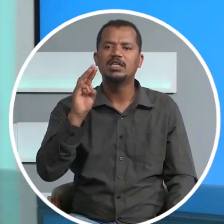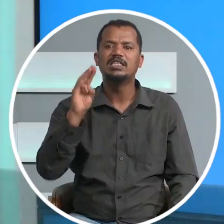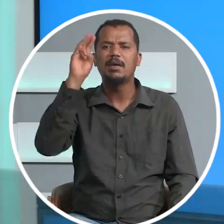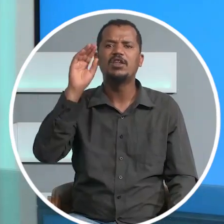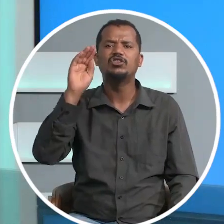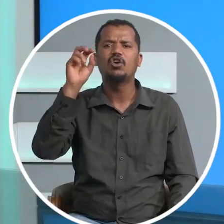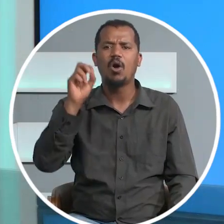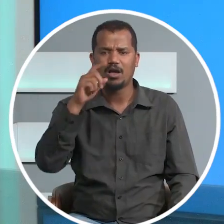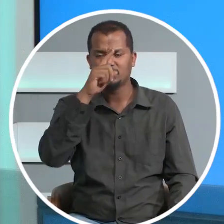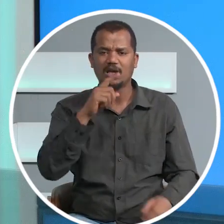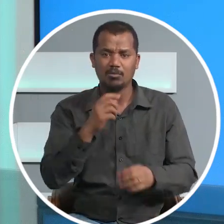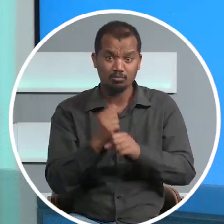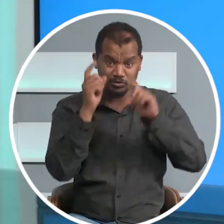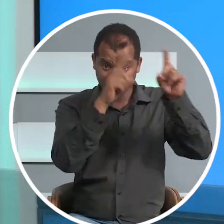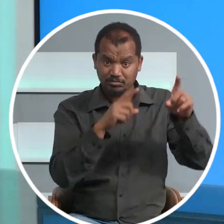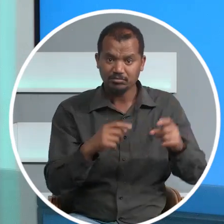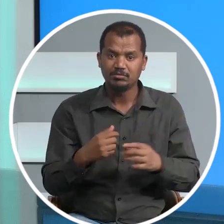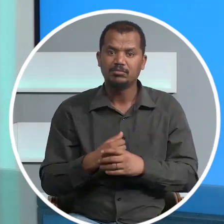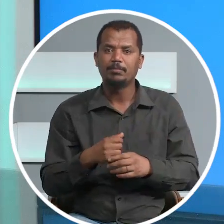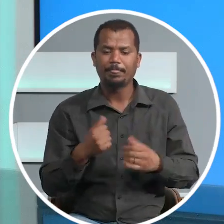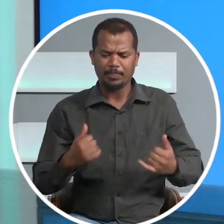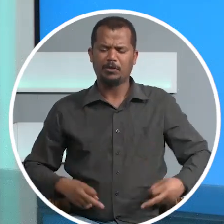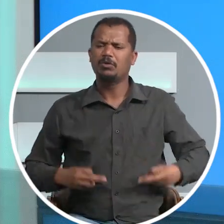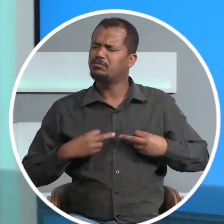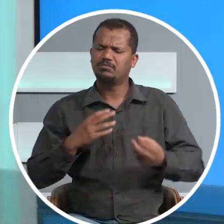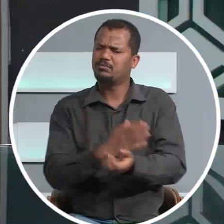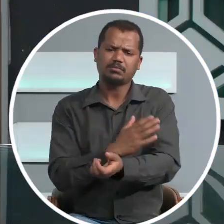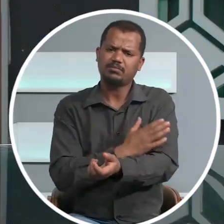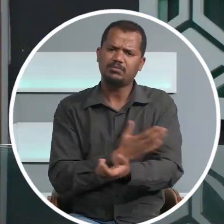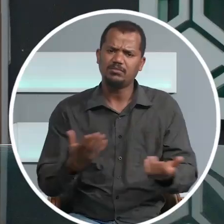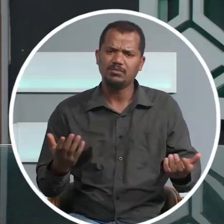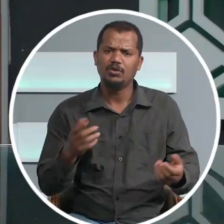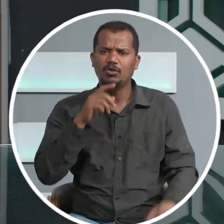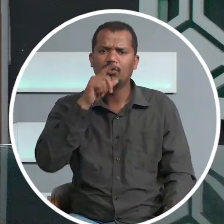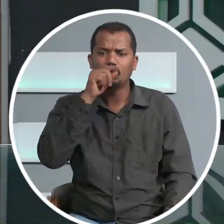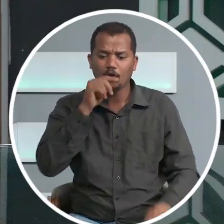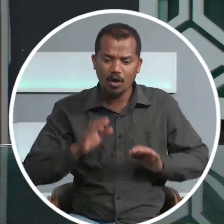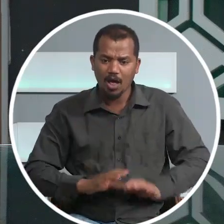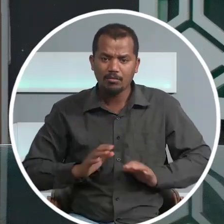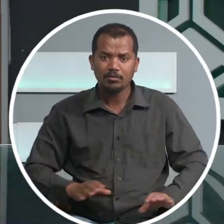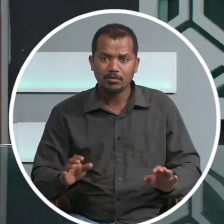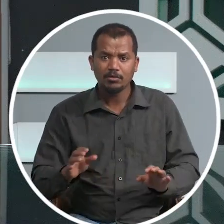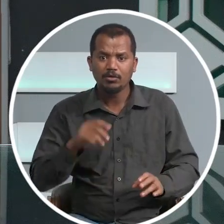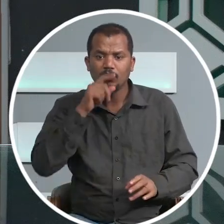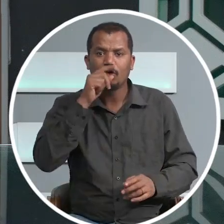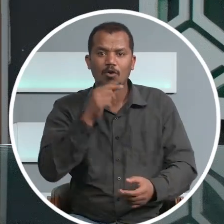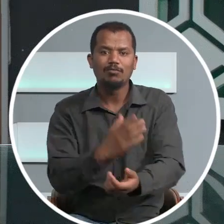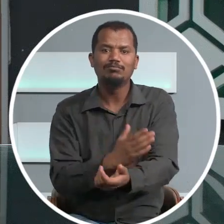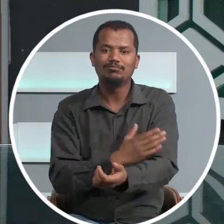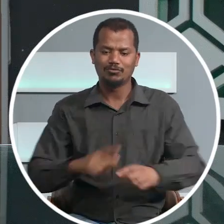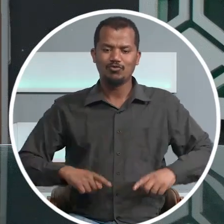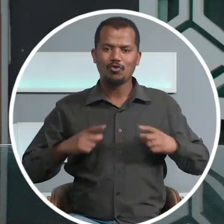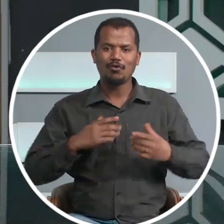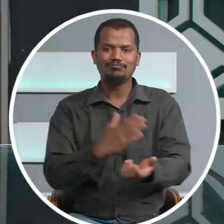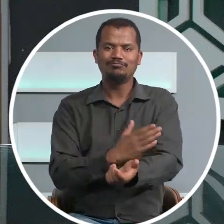እዚህ ሰሜን ሸዋ አንድ ፕሮጀክት አለን እዛ ወስደሽ ሁኔታዎች ይስተካከሉና በቃ ዶሮ አርብተው በጣም ኑሯቸው